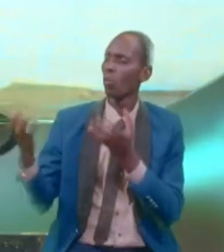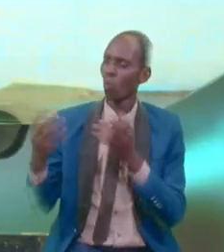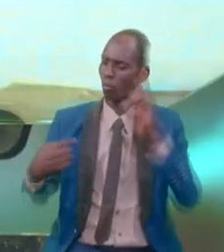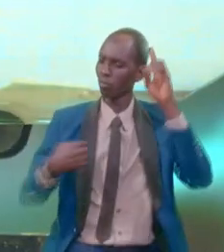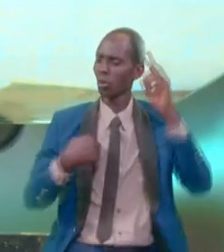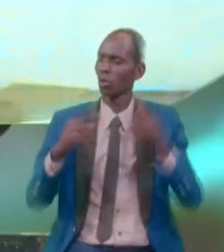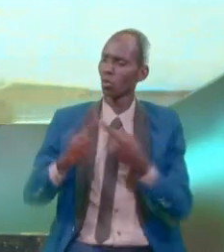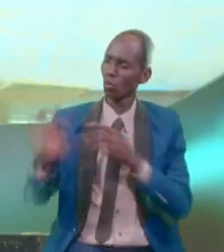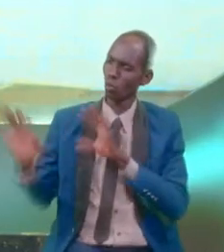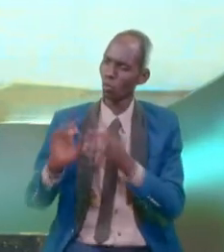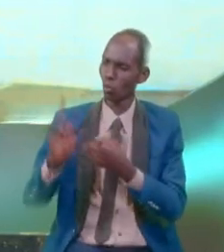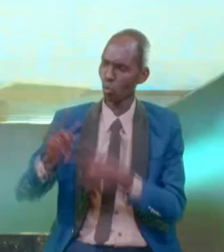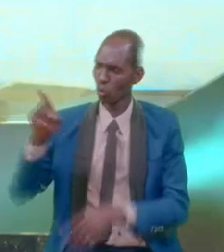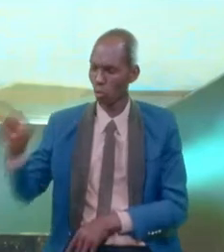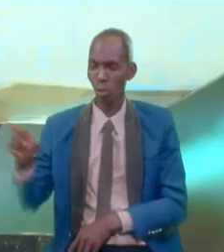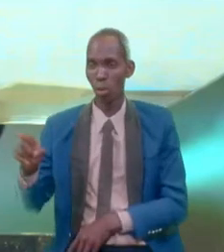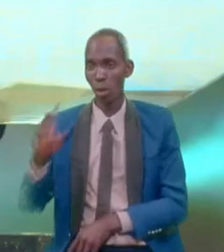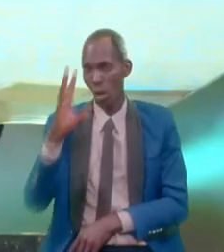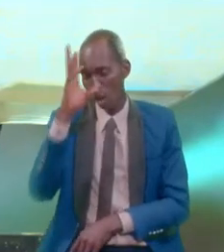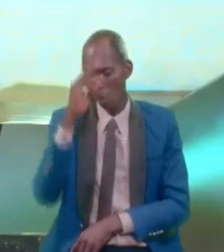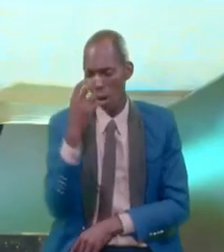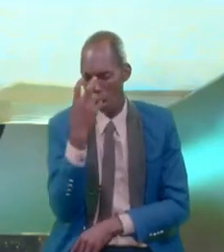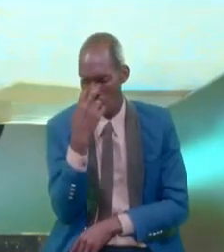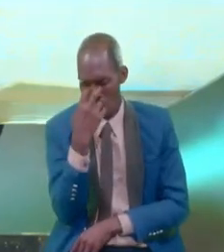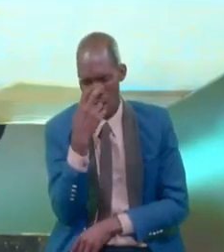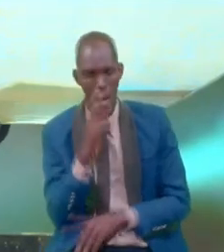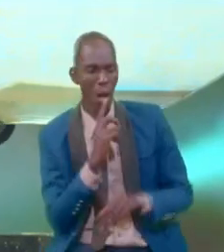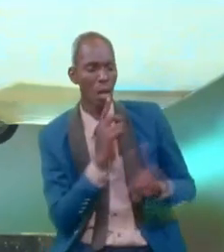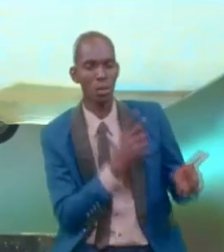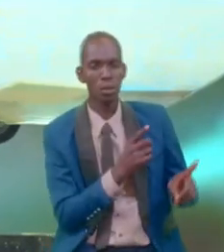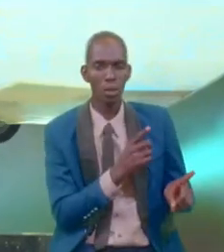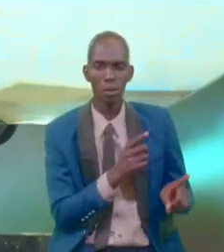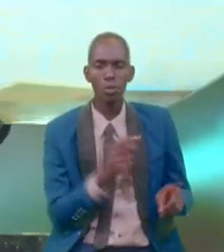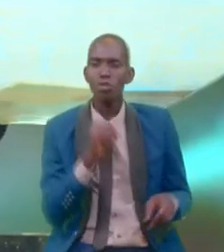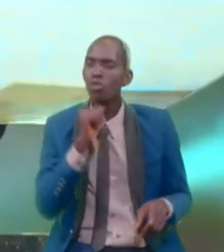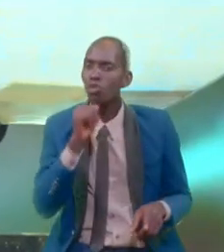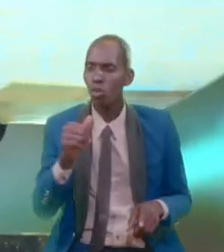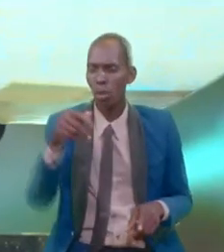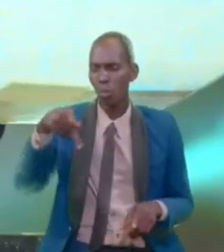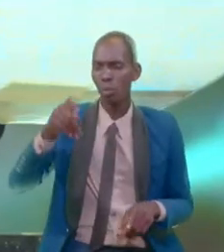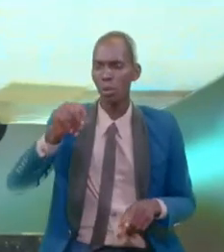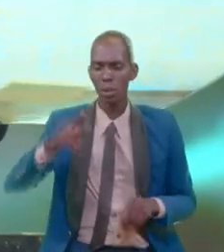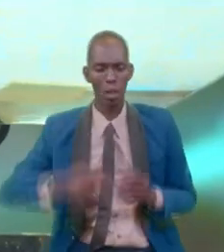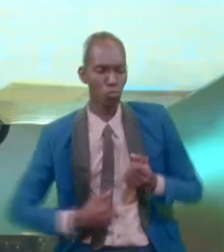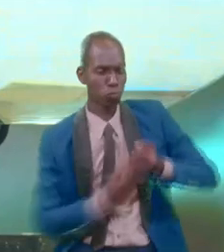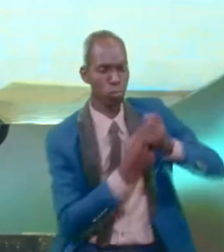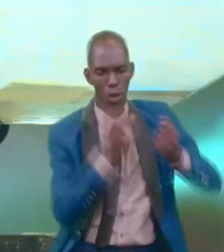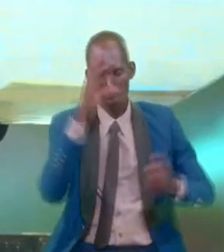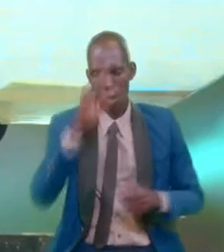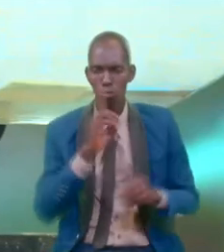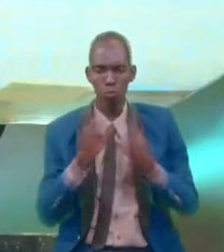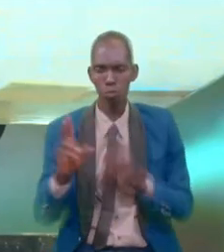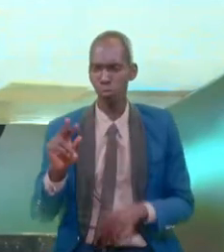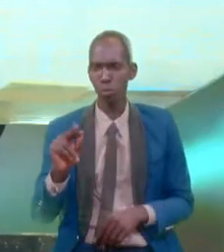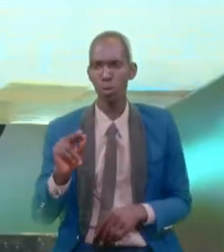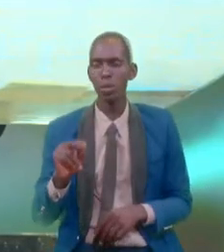fasse? Rabouni, lui, Pierre n'a pas parlé pour lui. Rabouni lui répondit l'aveugle. Marie n'a pas